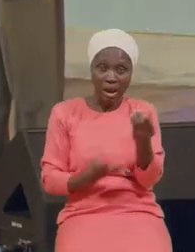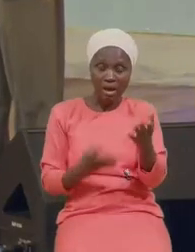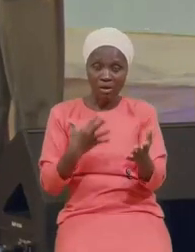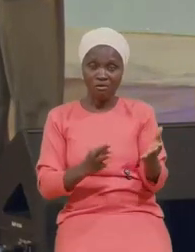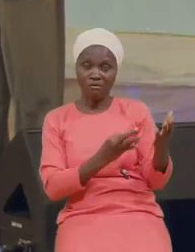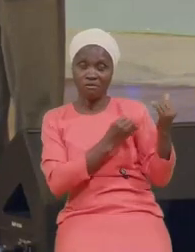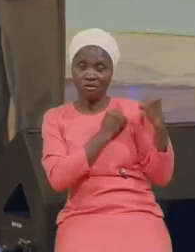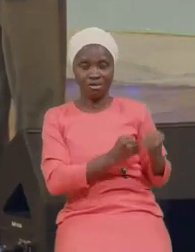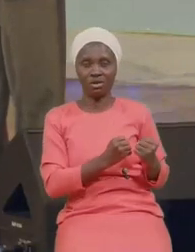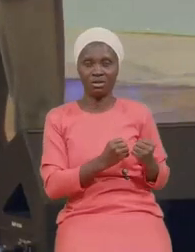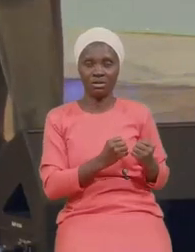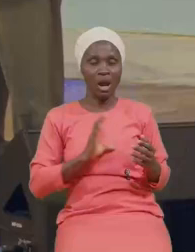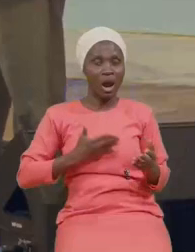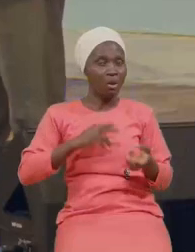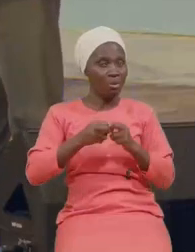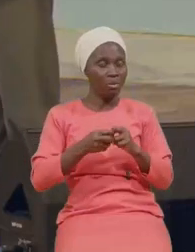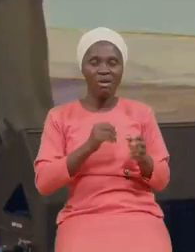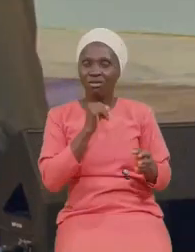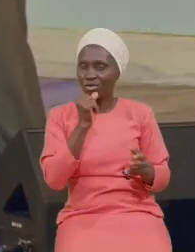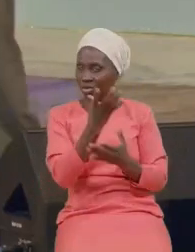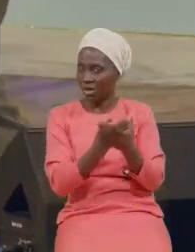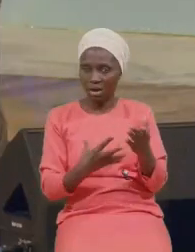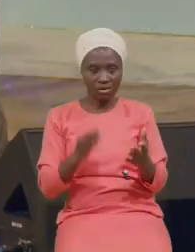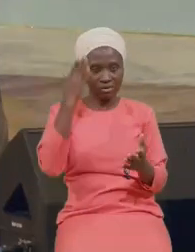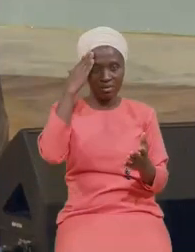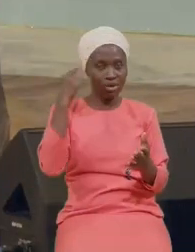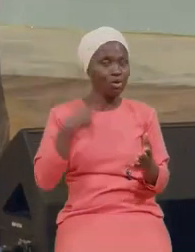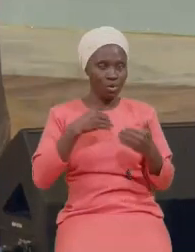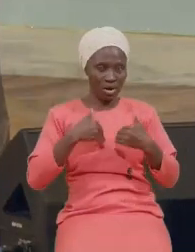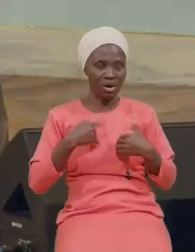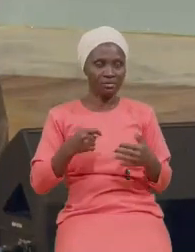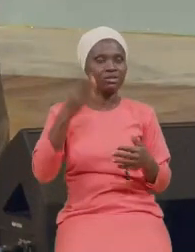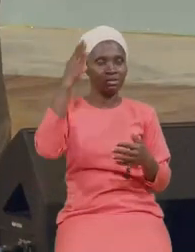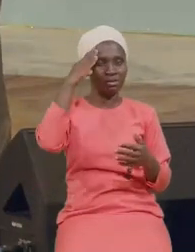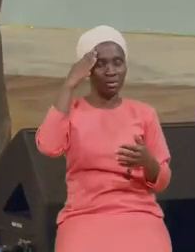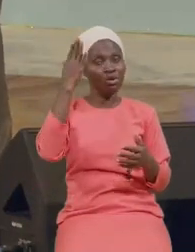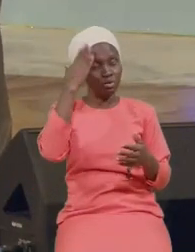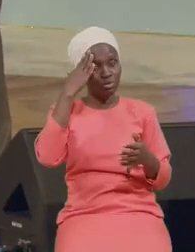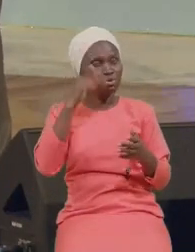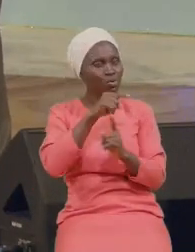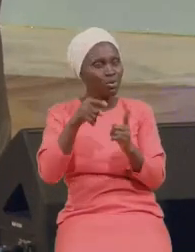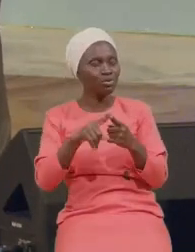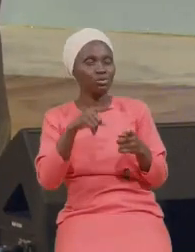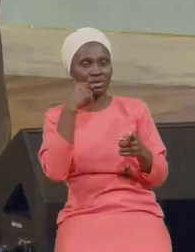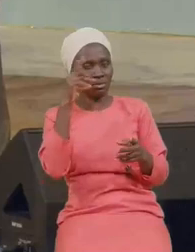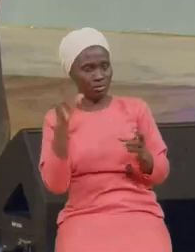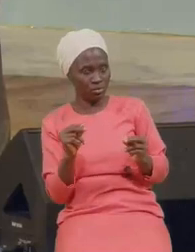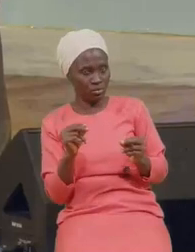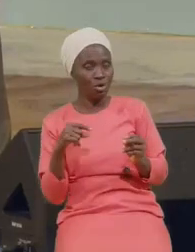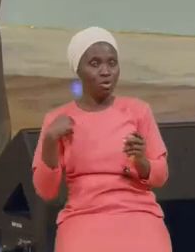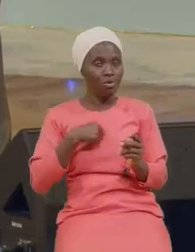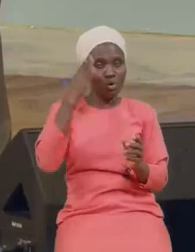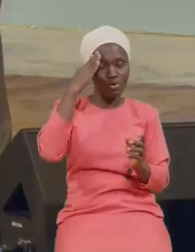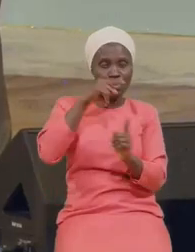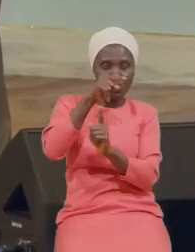ce n'est pas le manque de connaissance on a la connaissance nous savons quand Dieu nous nous savons